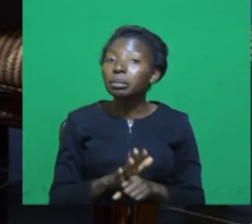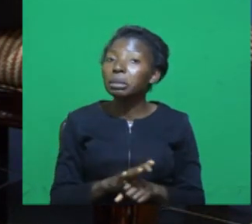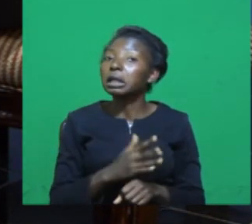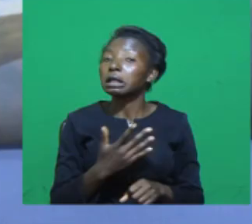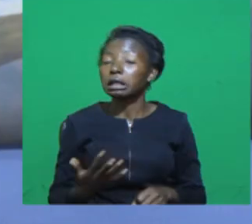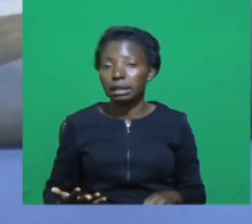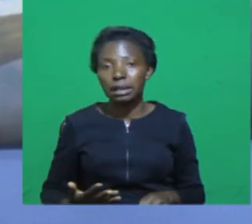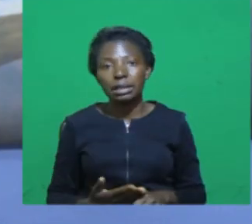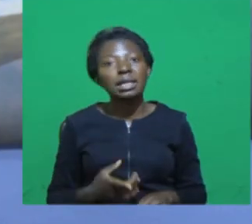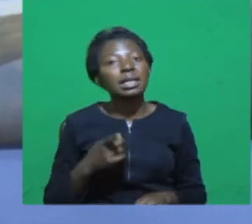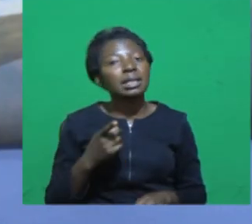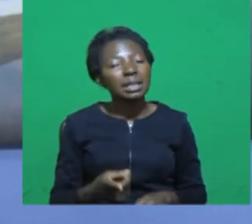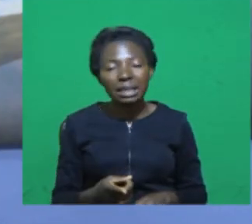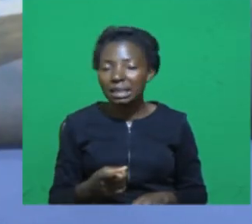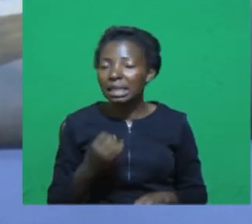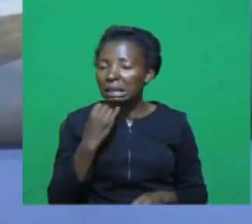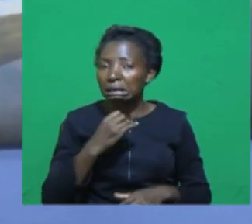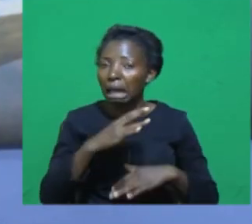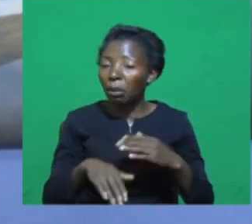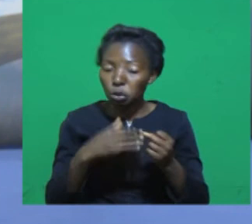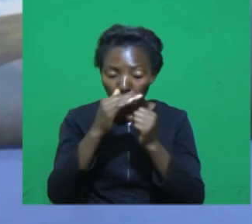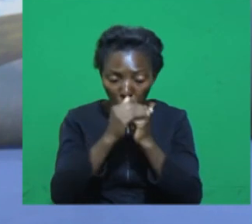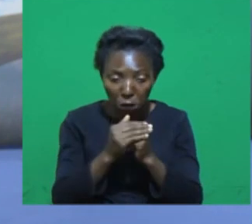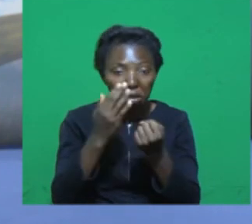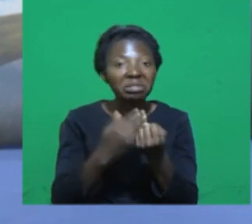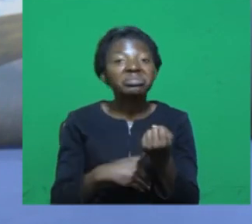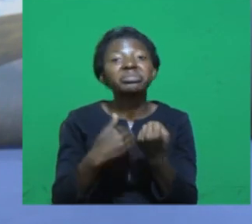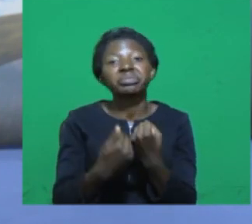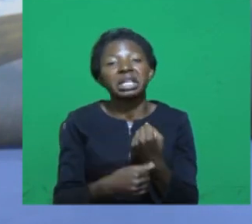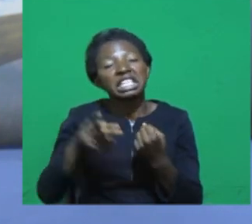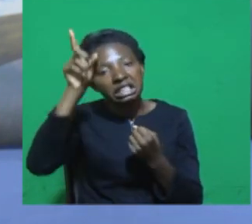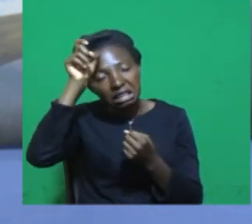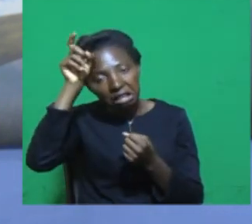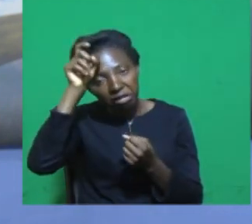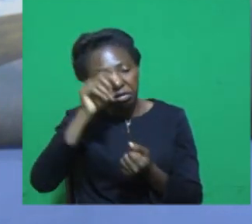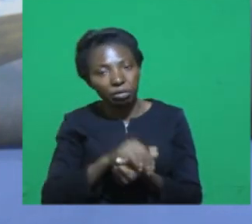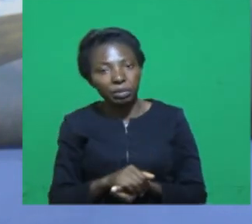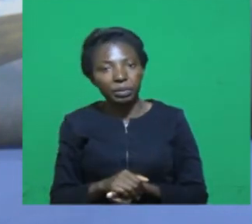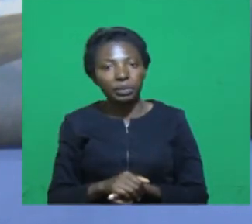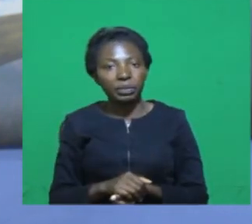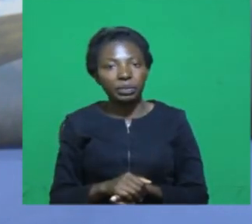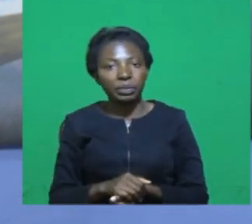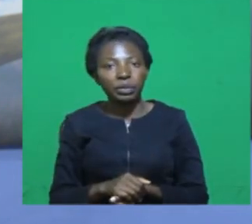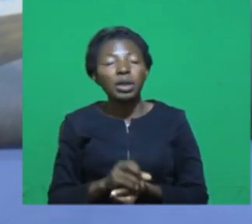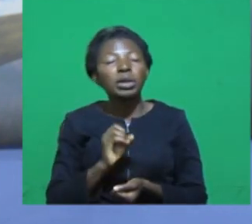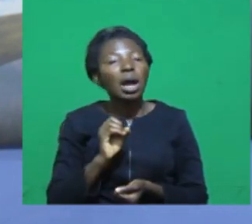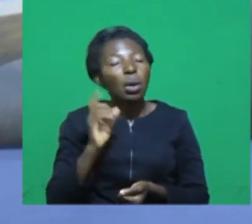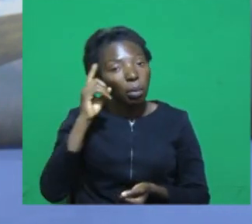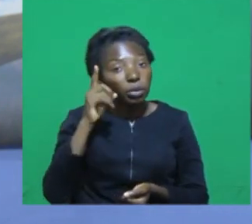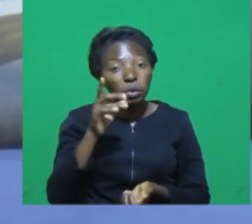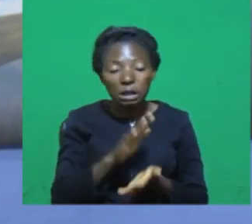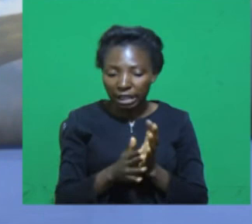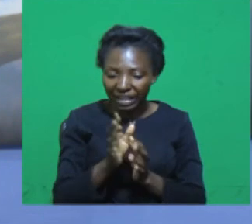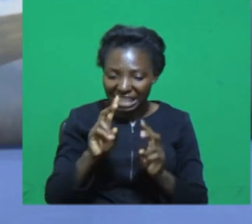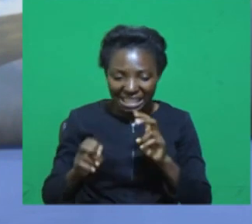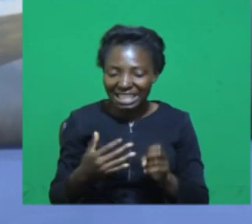pastor zvinenge zvine chekuita nekunamatwa kwezvimwe zvimwari. Imini pastor ndofunga hamuzotsvage zvimwe zvinhu